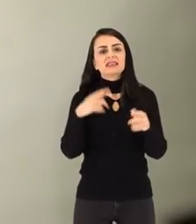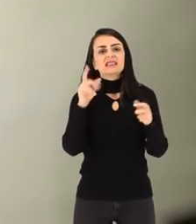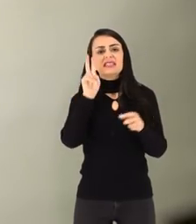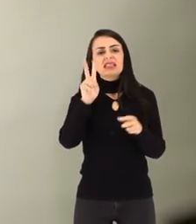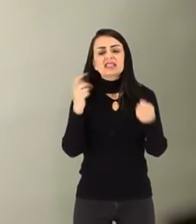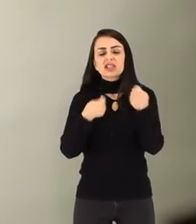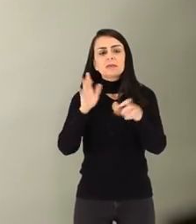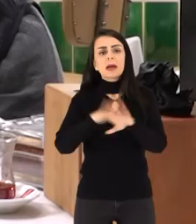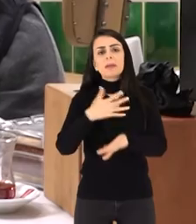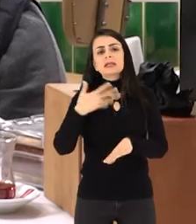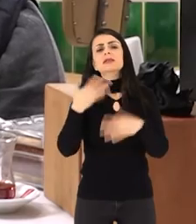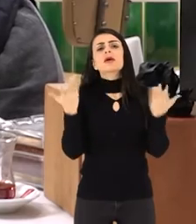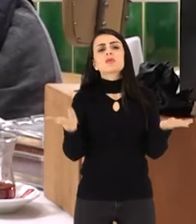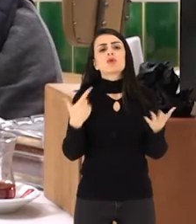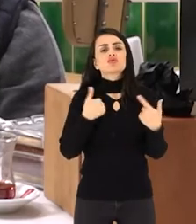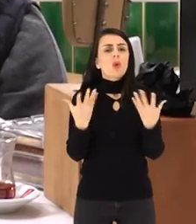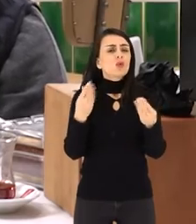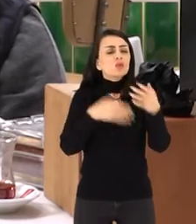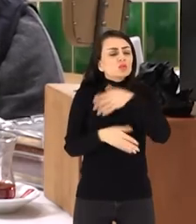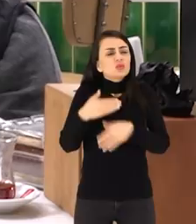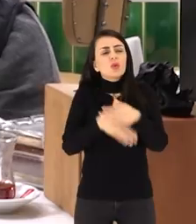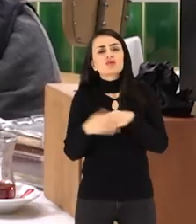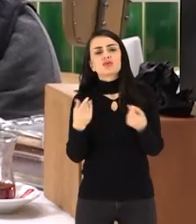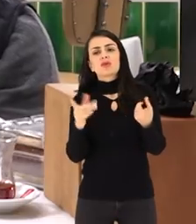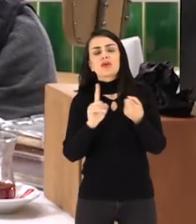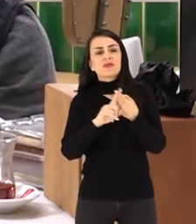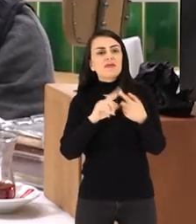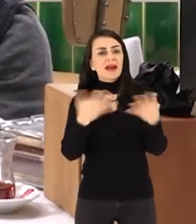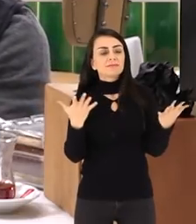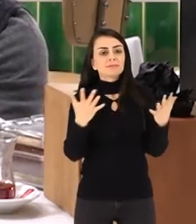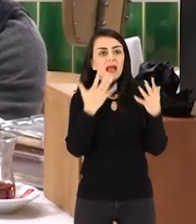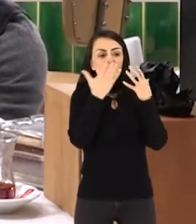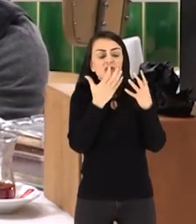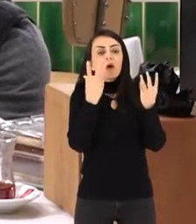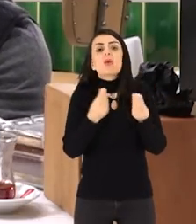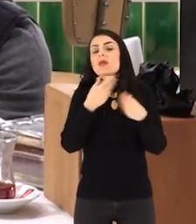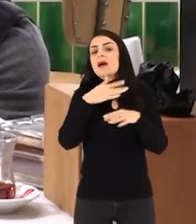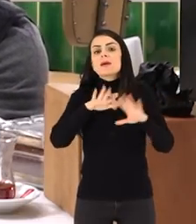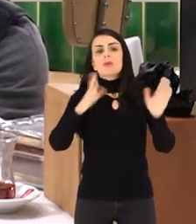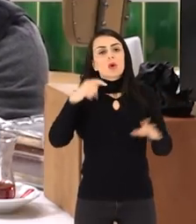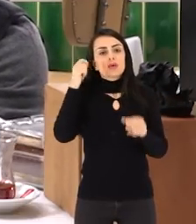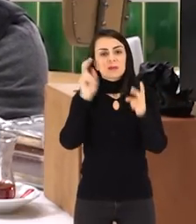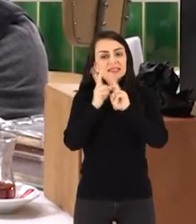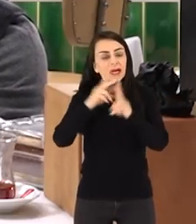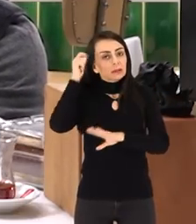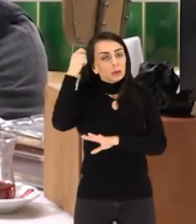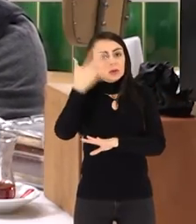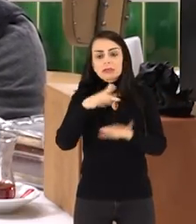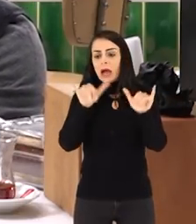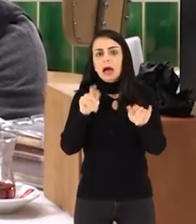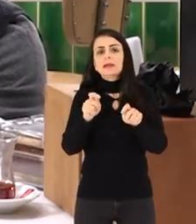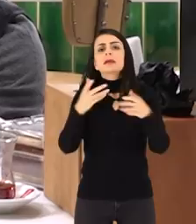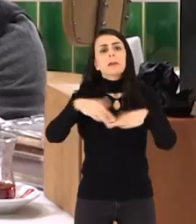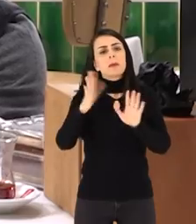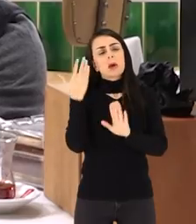yapmak istemiyorum ben. Çok yoruluyorum ve kendimi veremediğime inanıyorum. Hı-hı. Mesela tiyatro ile diziyi de bir arada götüremem ben. Yani daha önce